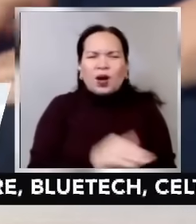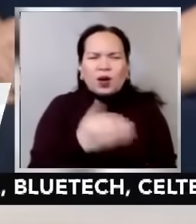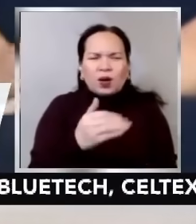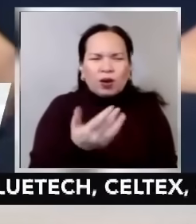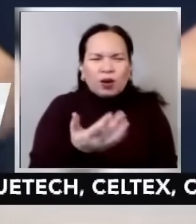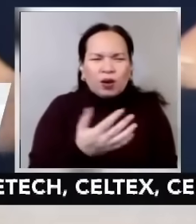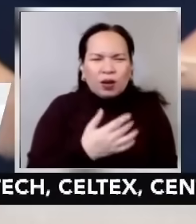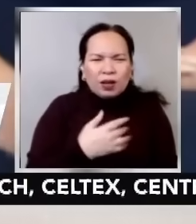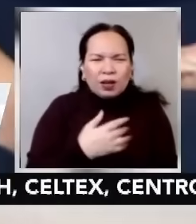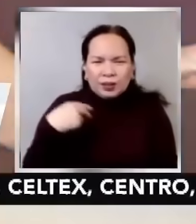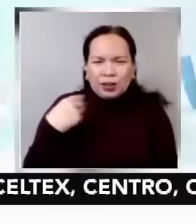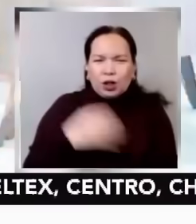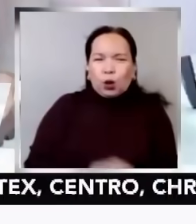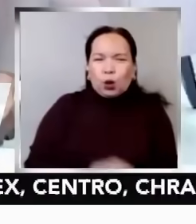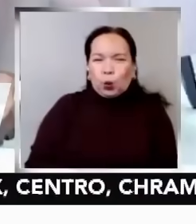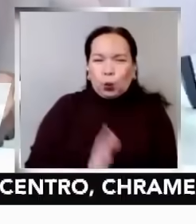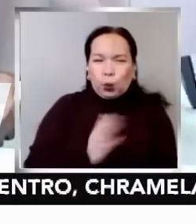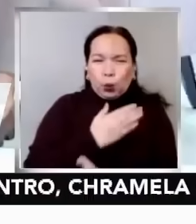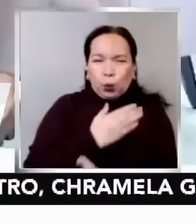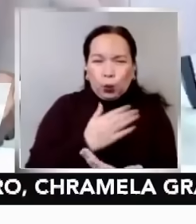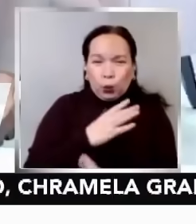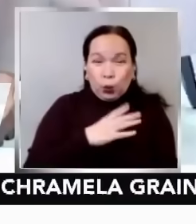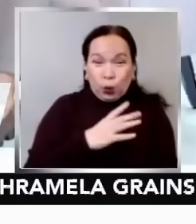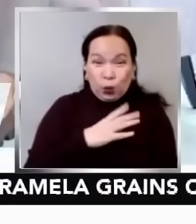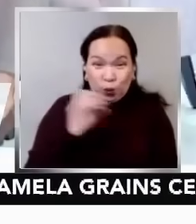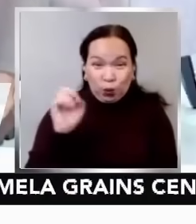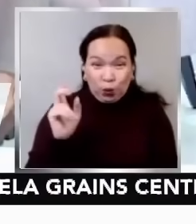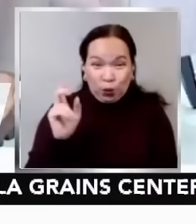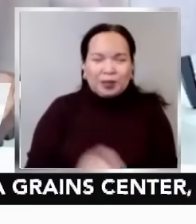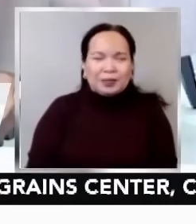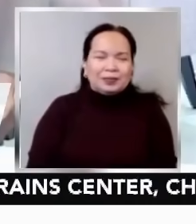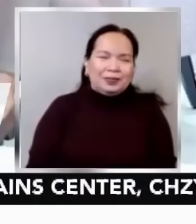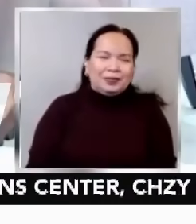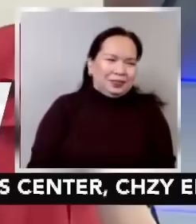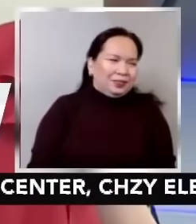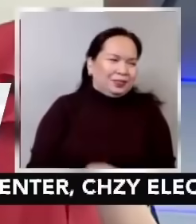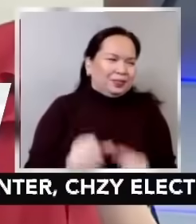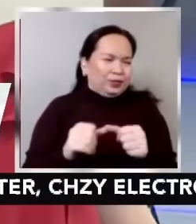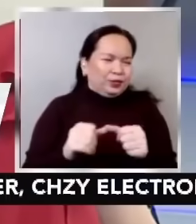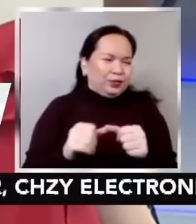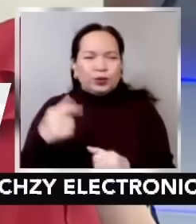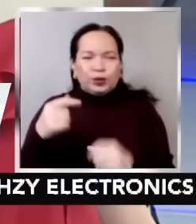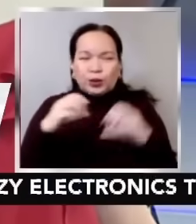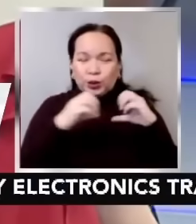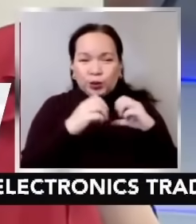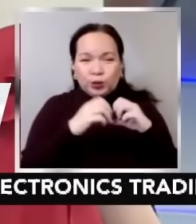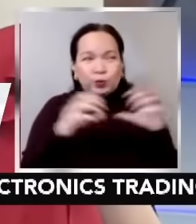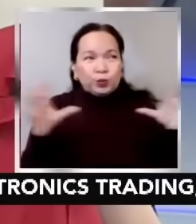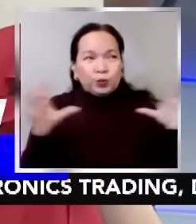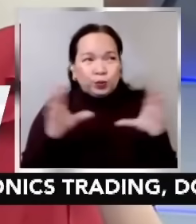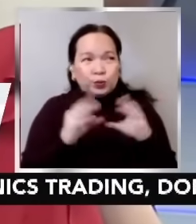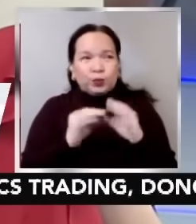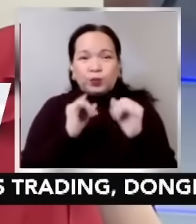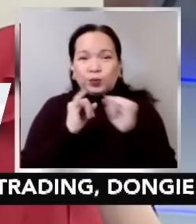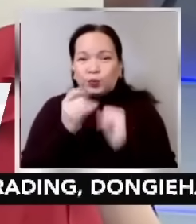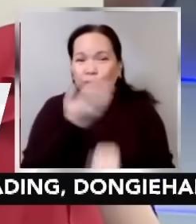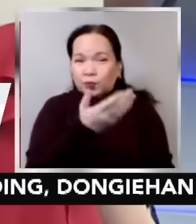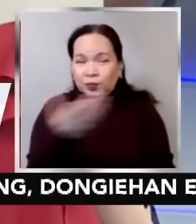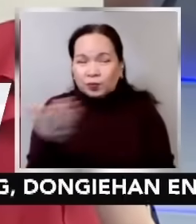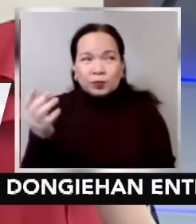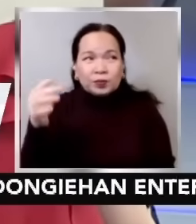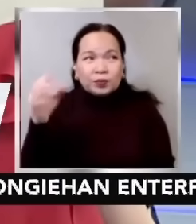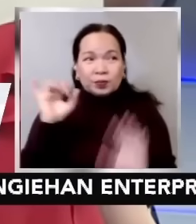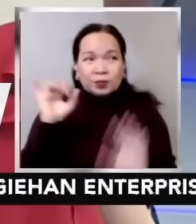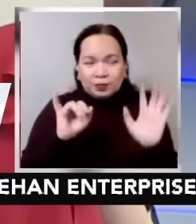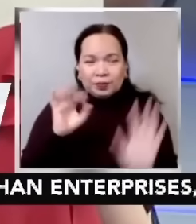Ipon lang nakakarinig yun. Sa pagpapatuloy ng GMA Integrated News Interviews Queendom, expect